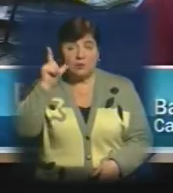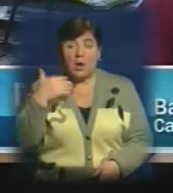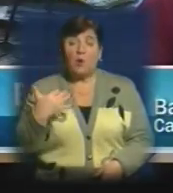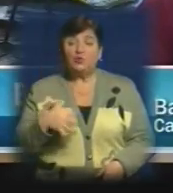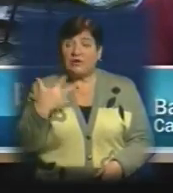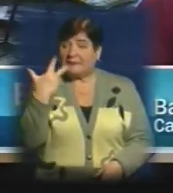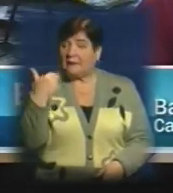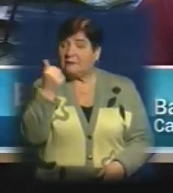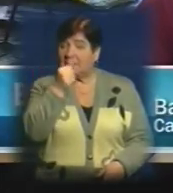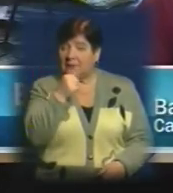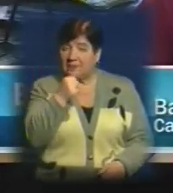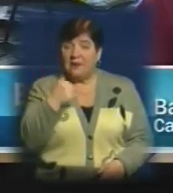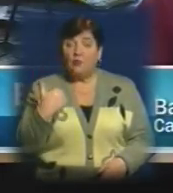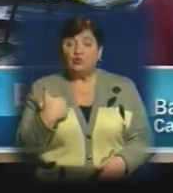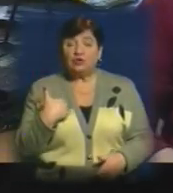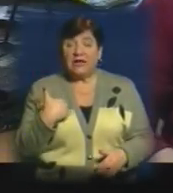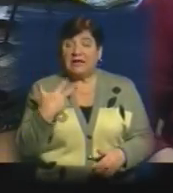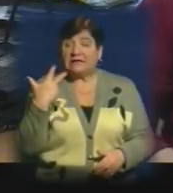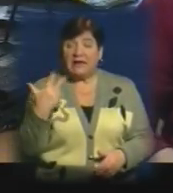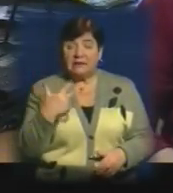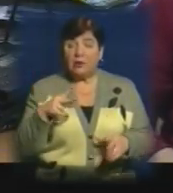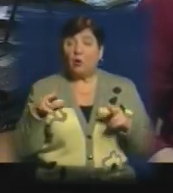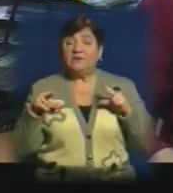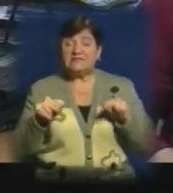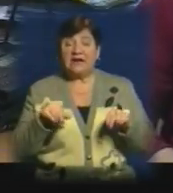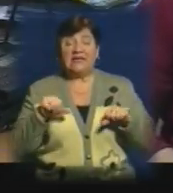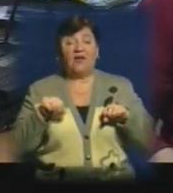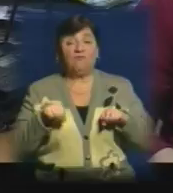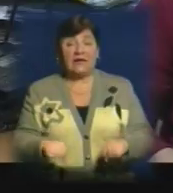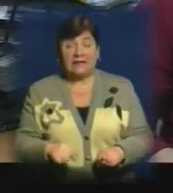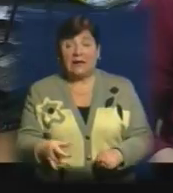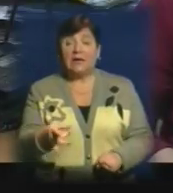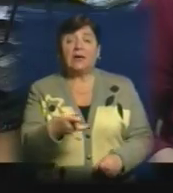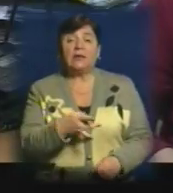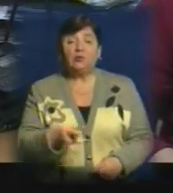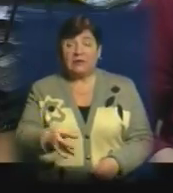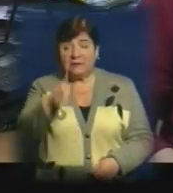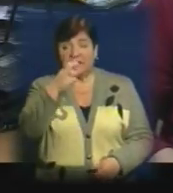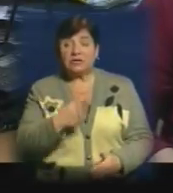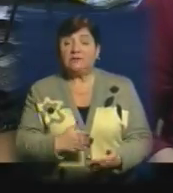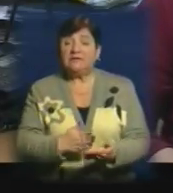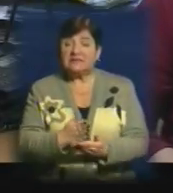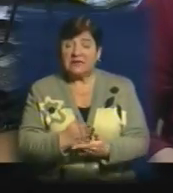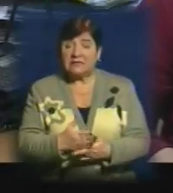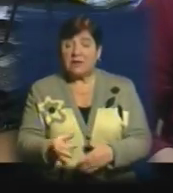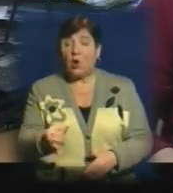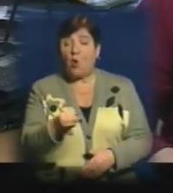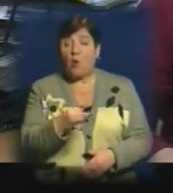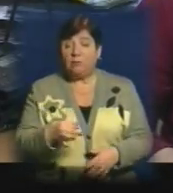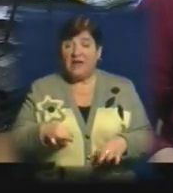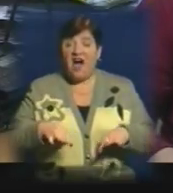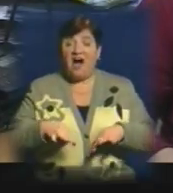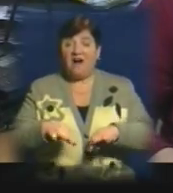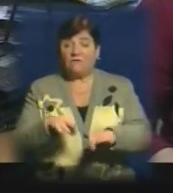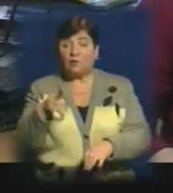рік. Третій рік і все нам влада обіцяє районна райдержадміністрація і облавтодор Михайло